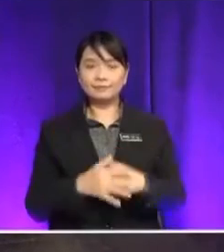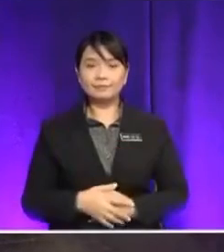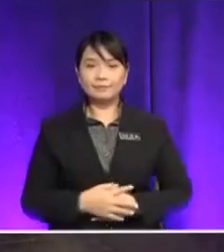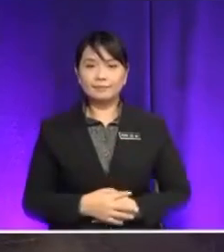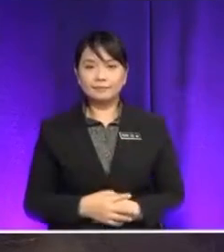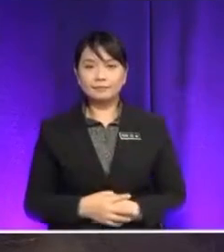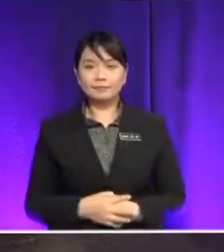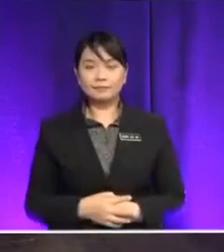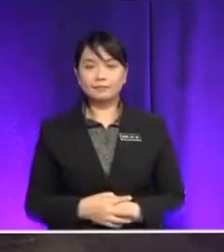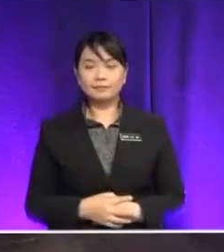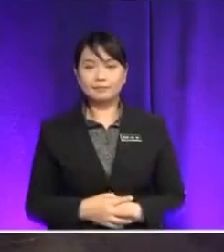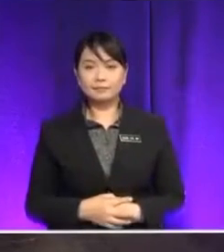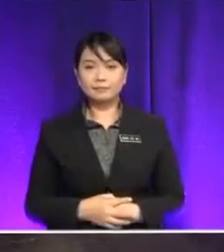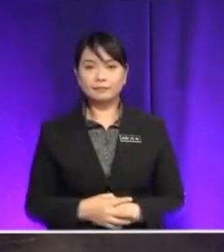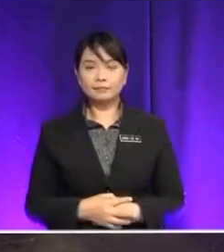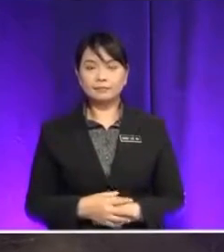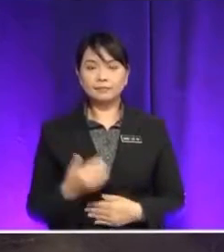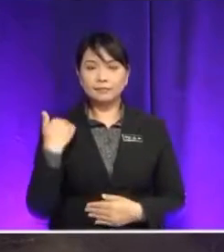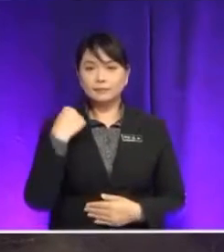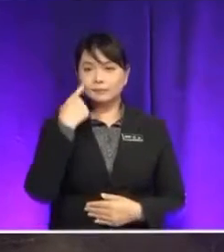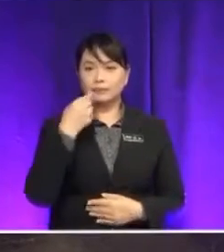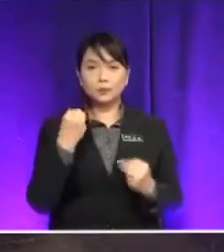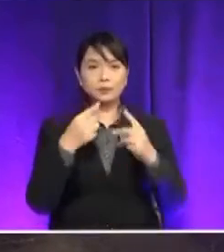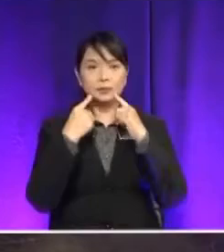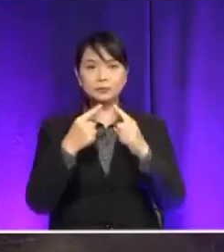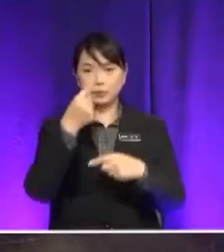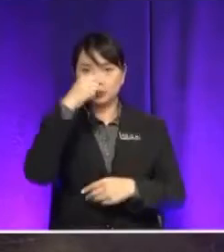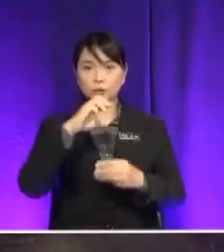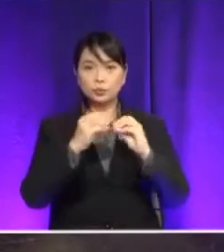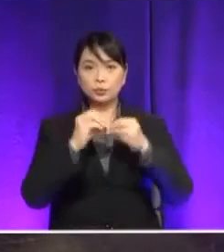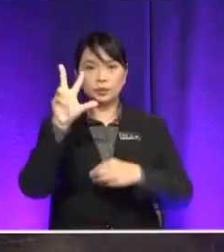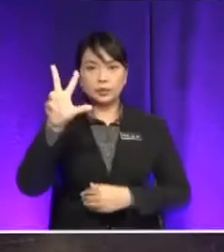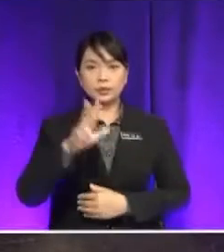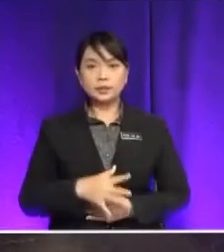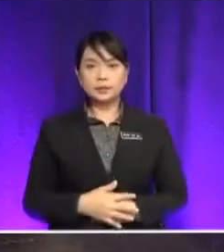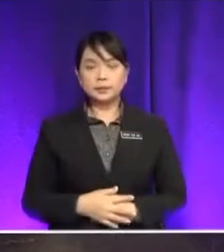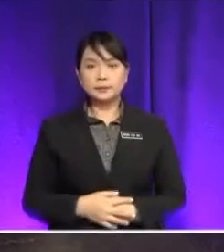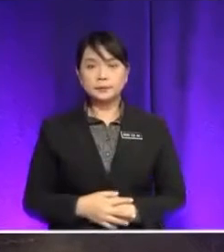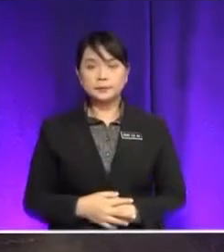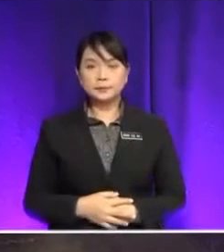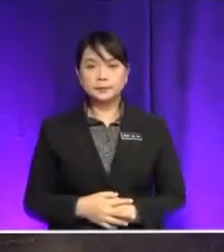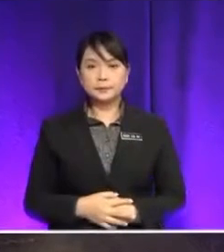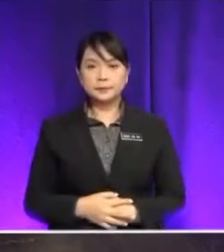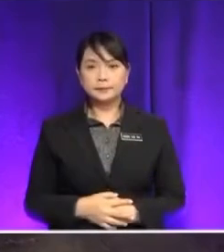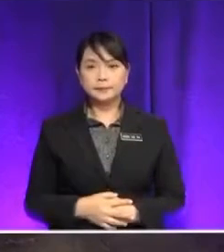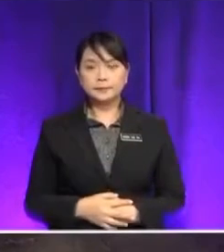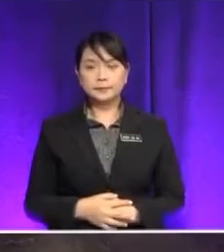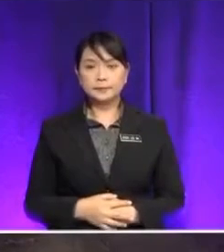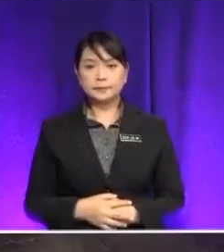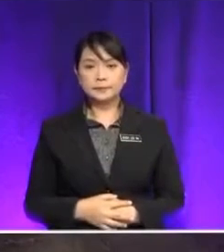oke-oke siap ingin menjawab soal nomor 3 numbuh tiga